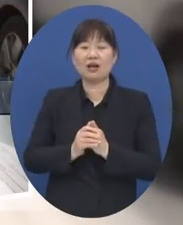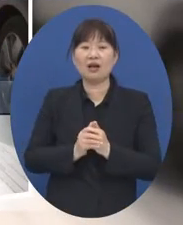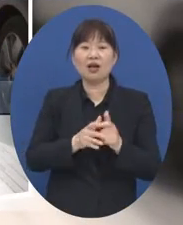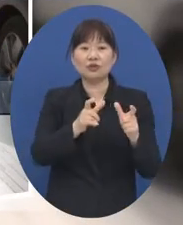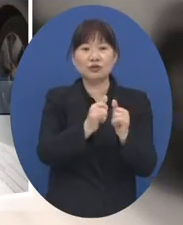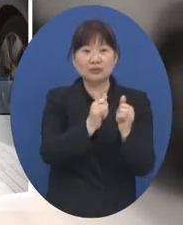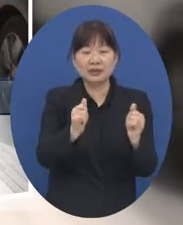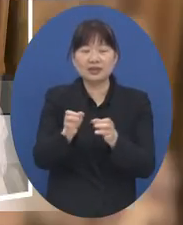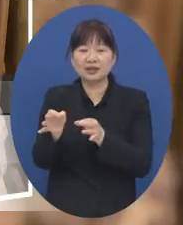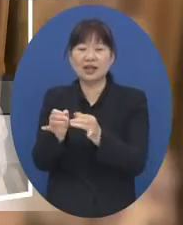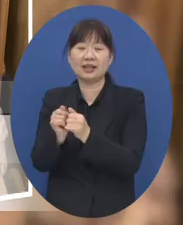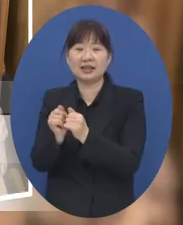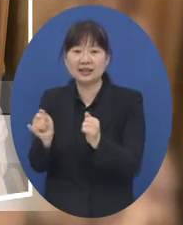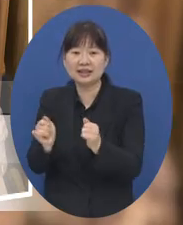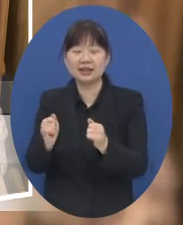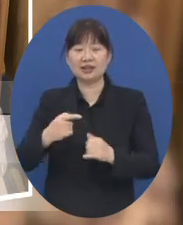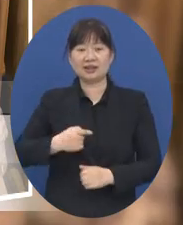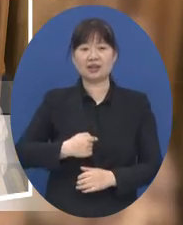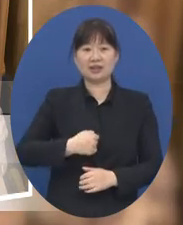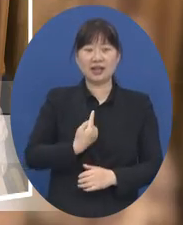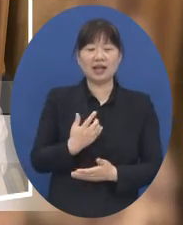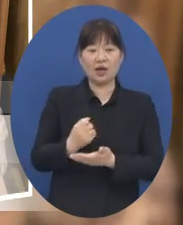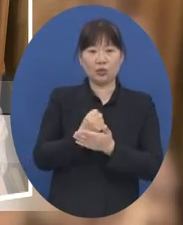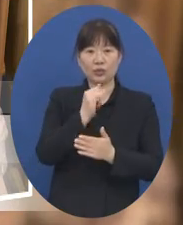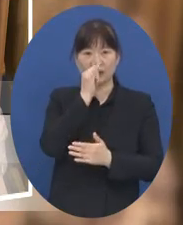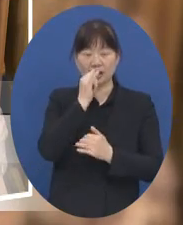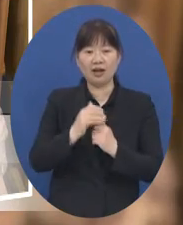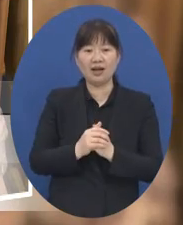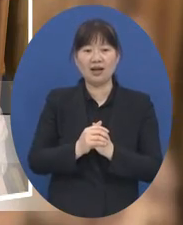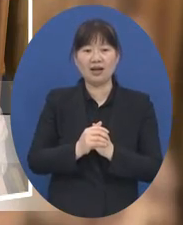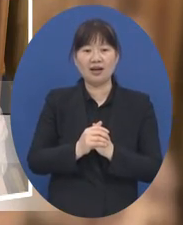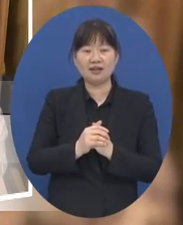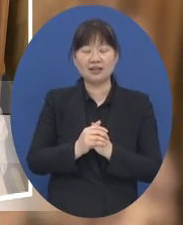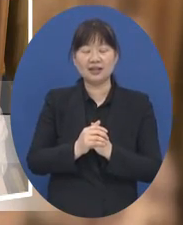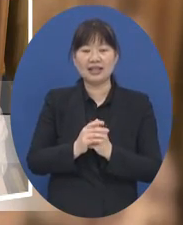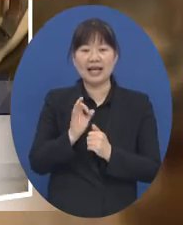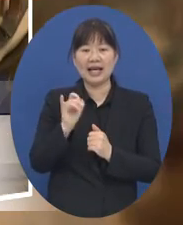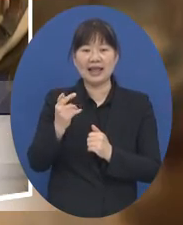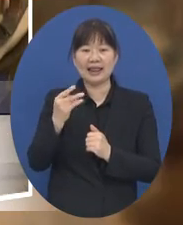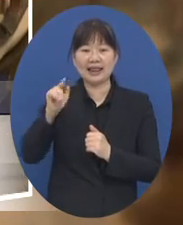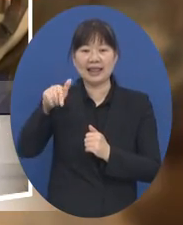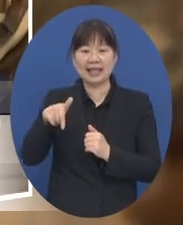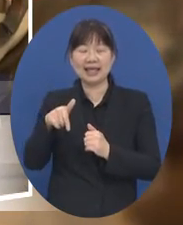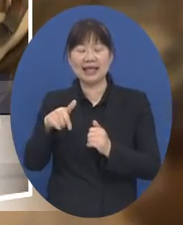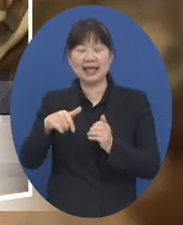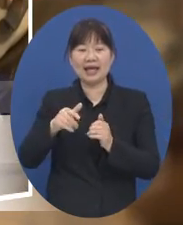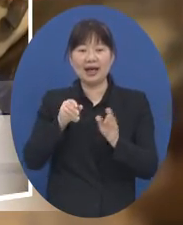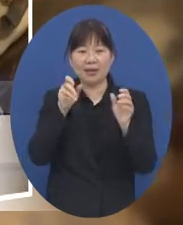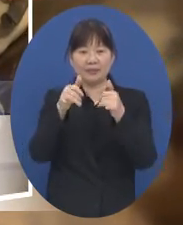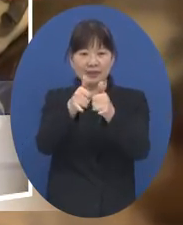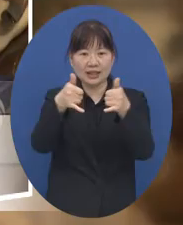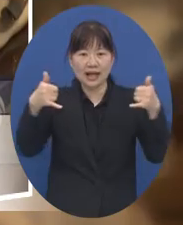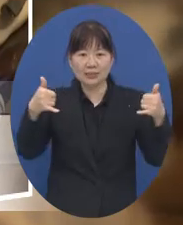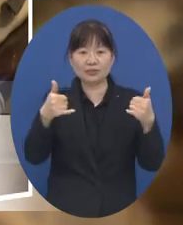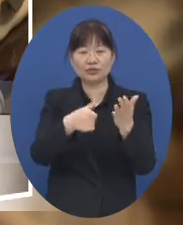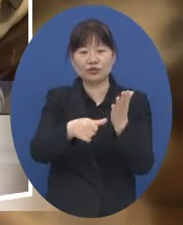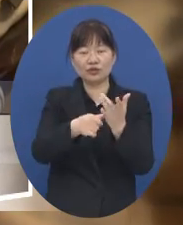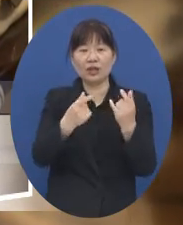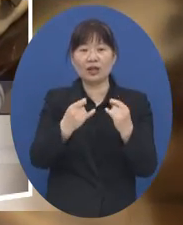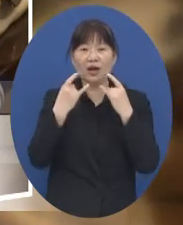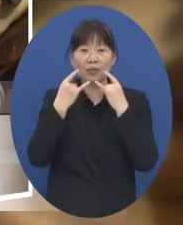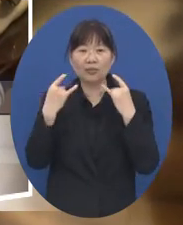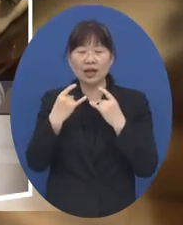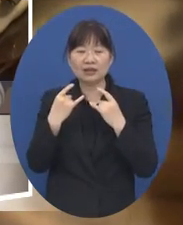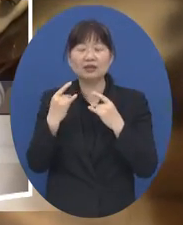상인들이 자기가 이렇게 소장하고 있는 이런 앤틱 가구라든지 또그 여인들